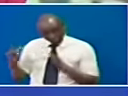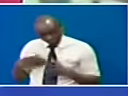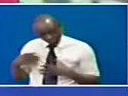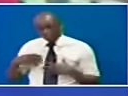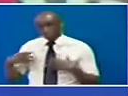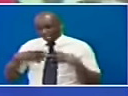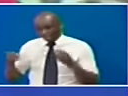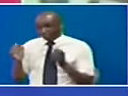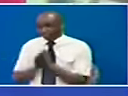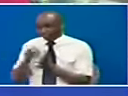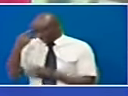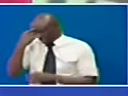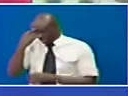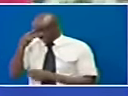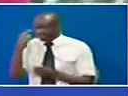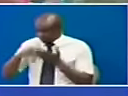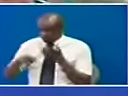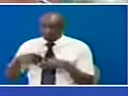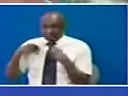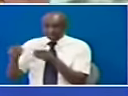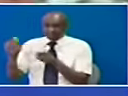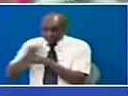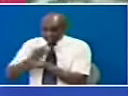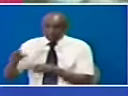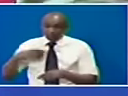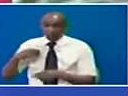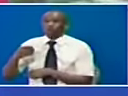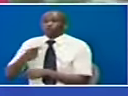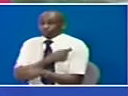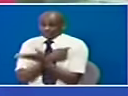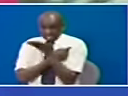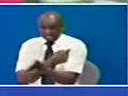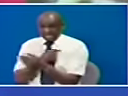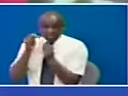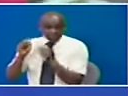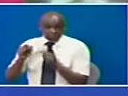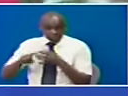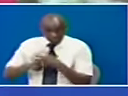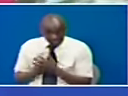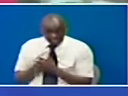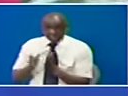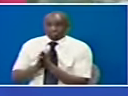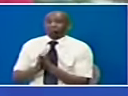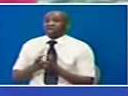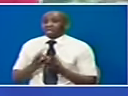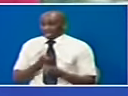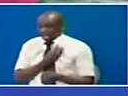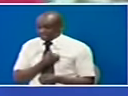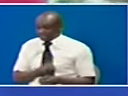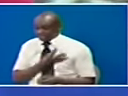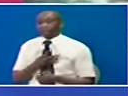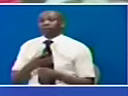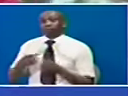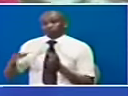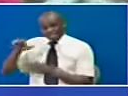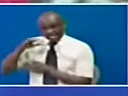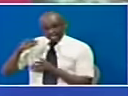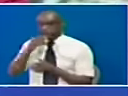katika kutoa mafunzo kwa wauguzi humu nchini na pia katika kuanzisha kituo cha matibabu ya ugonjwa wa saratani. Hilo